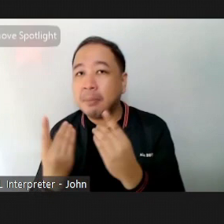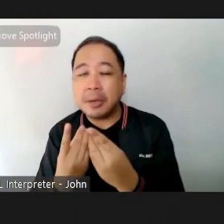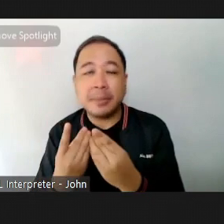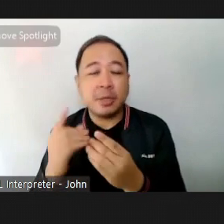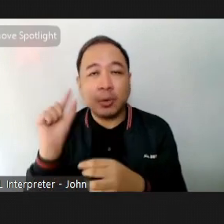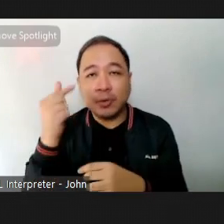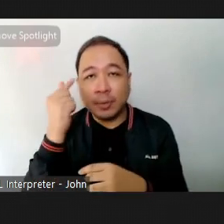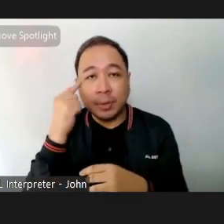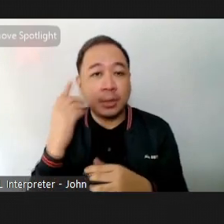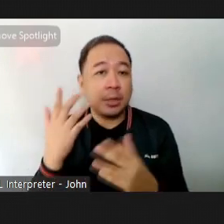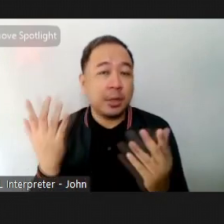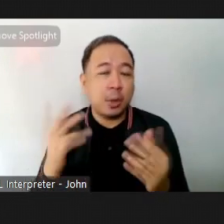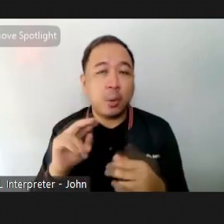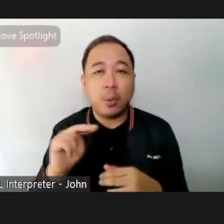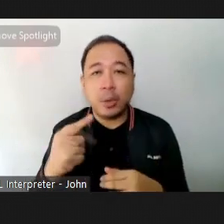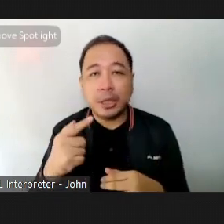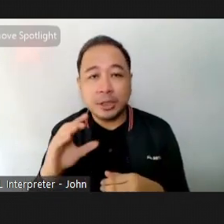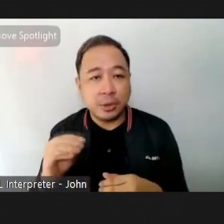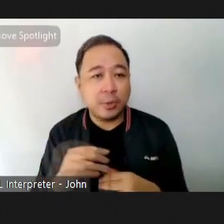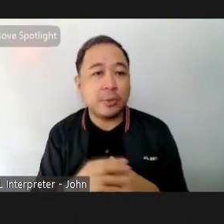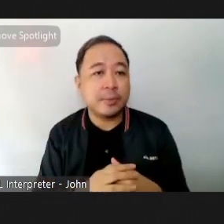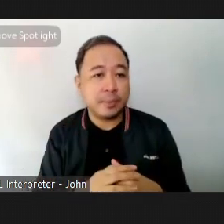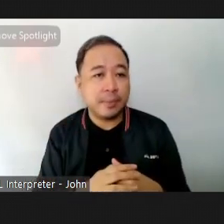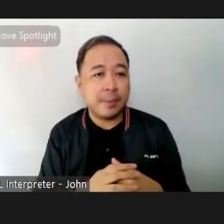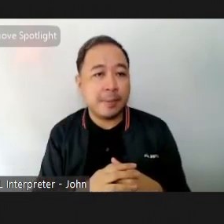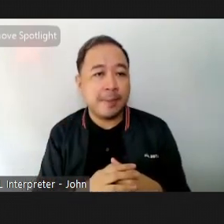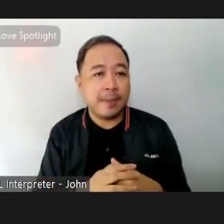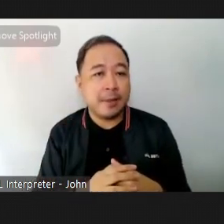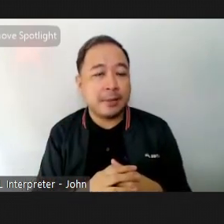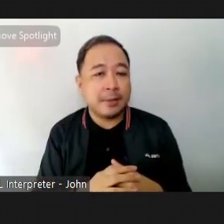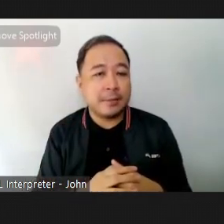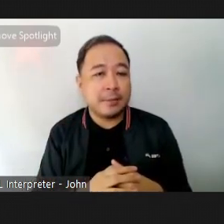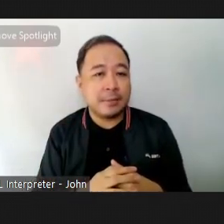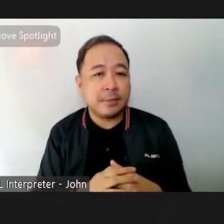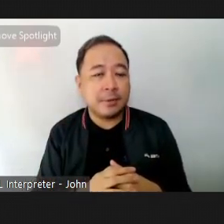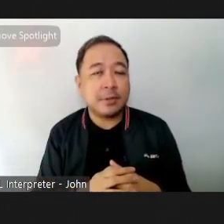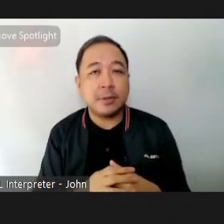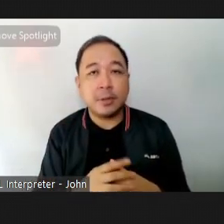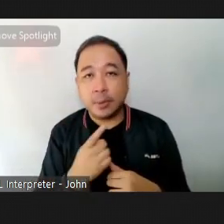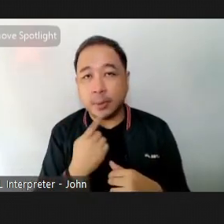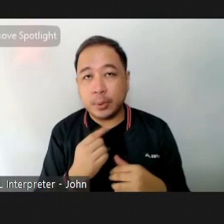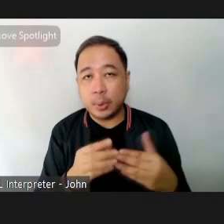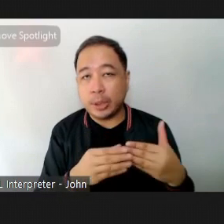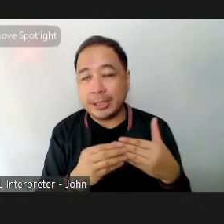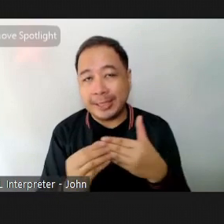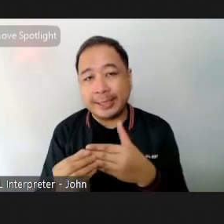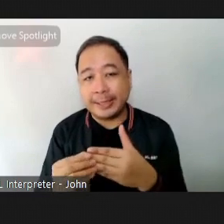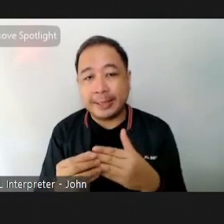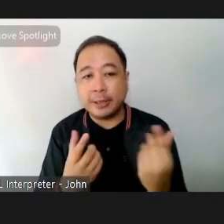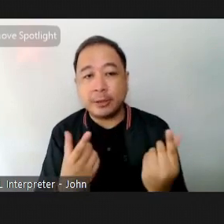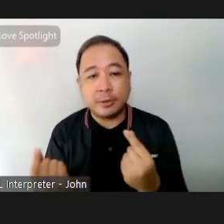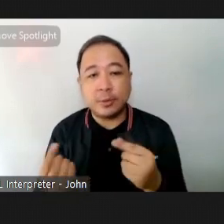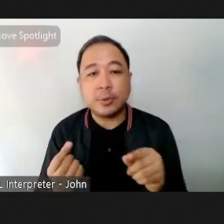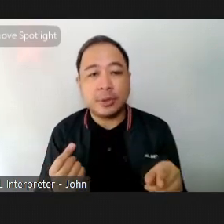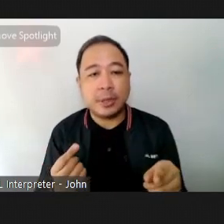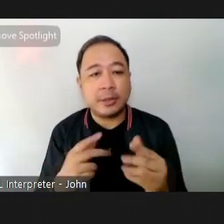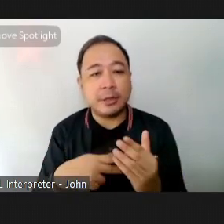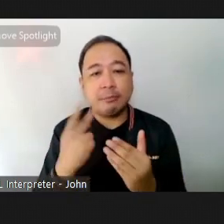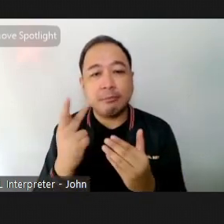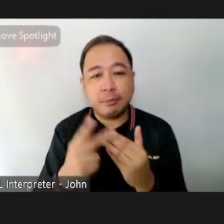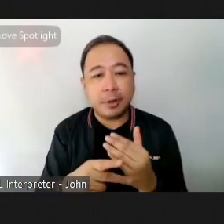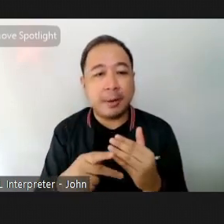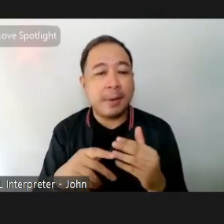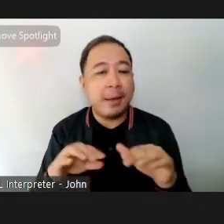gobyerno, maaari ring mga NGO. So ito yung mga maaaring mga manguna no, sa pag-i-implement ng ating programa at